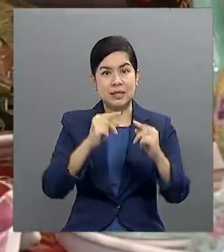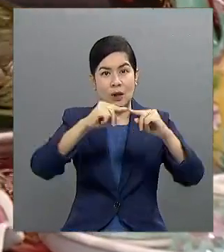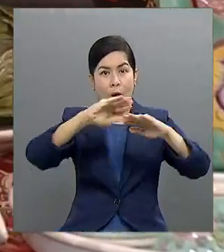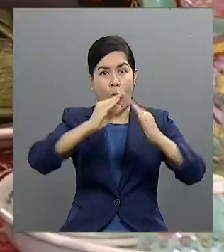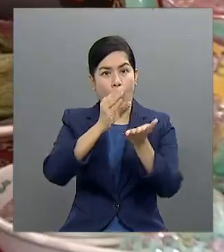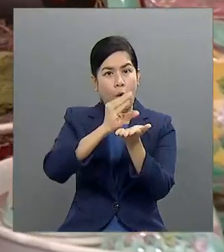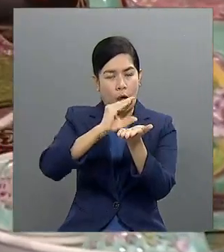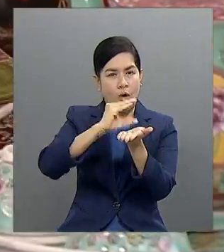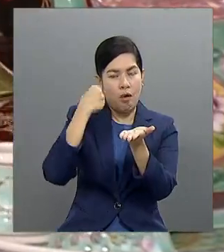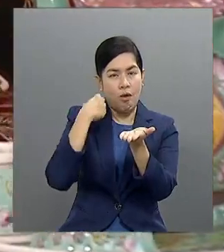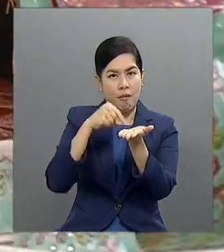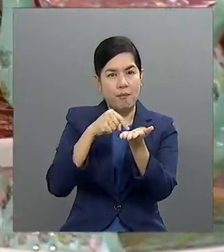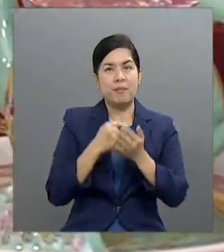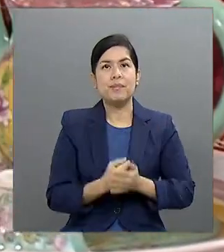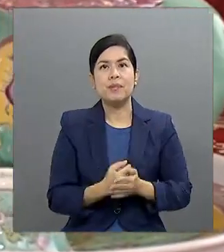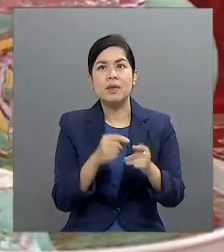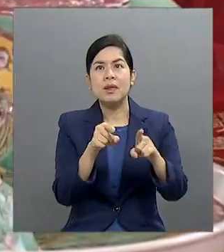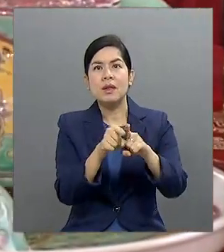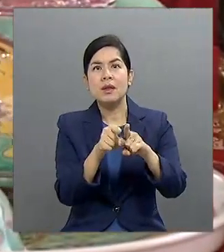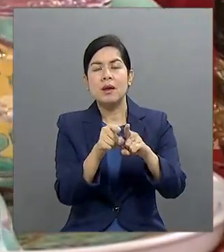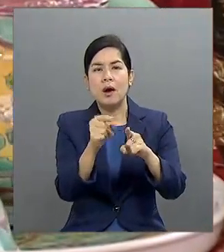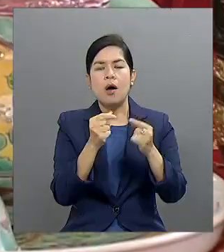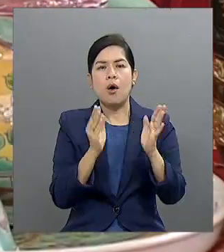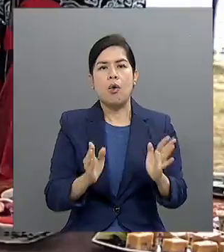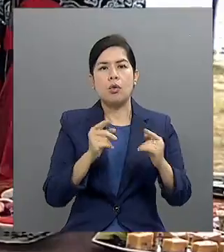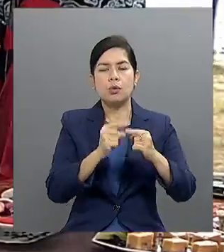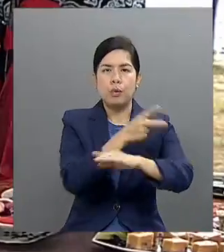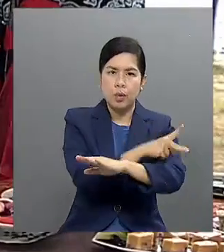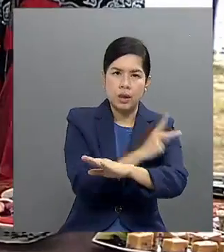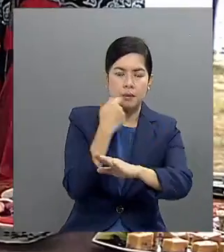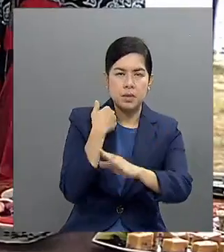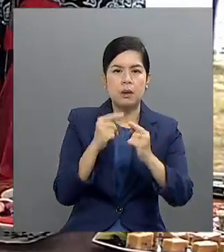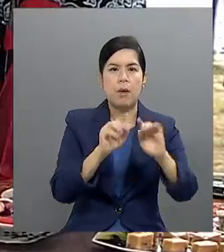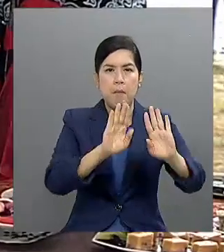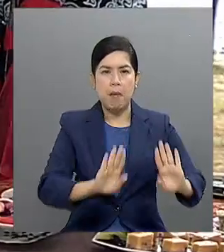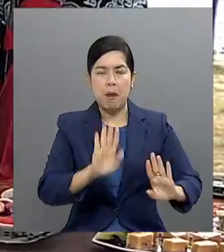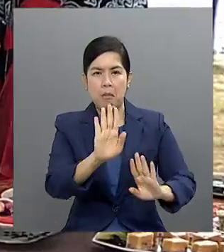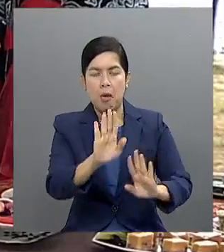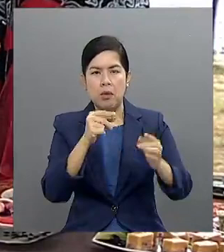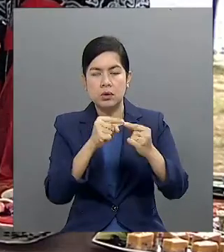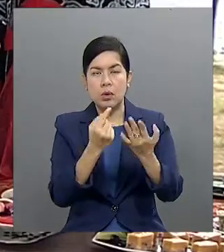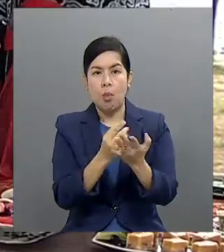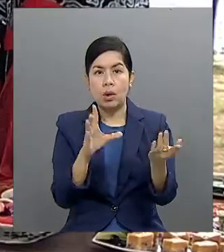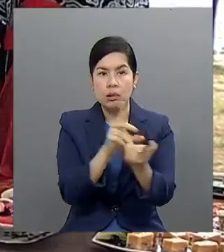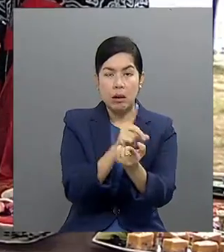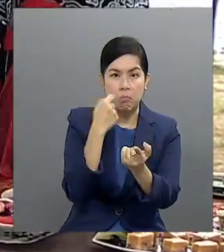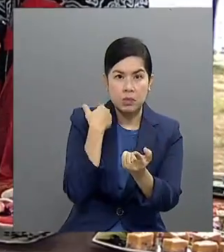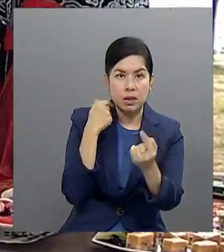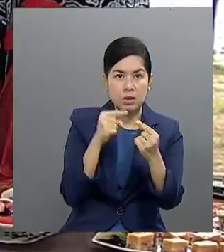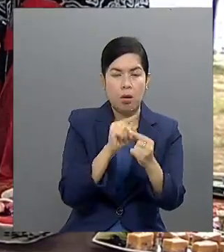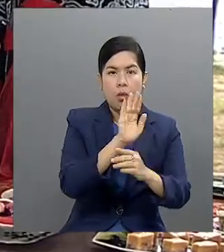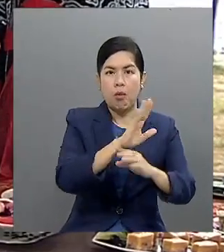นะครับงั้นคนภูเก็ตนี่เลยมีปะหูสังคมครับมีวัฒนธรรมหลายอย่างที่เข้ามาเพราะฉะนั้นเสน่ห์ของคนภูเก็ตนี่ก็คือนะครับเรามาภูเก็ต